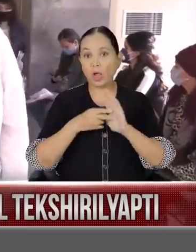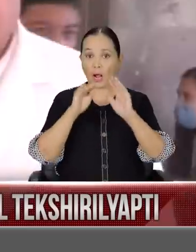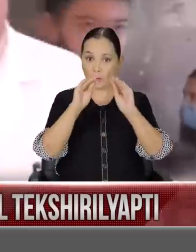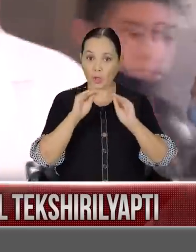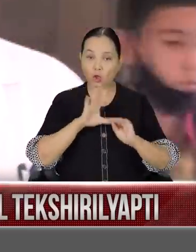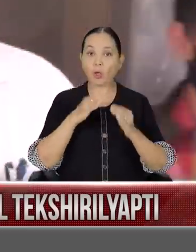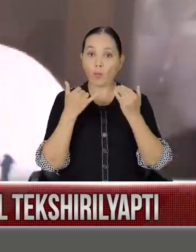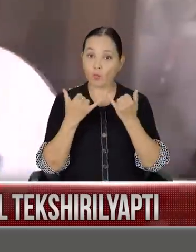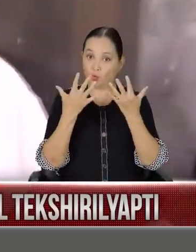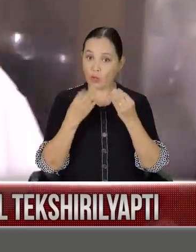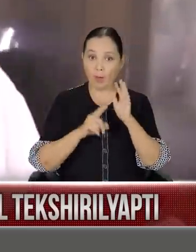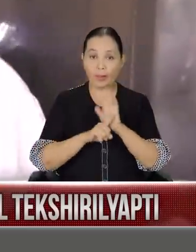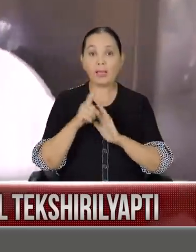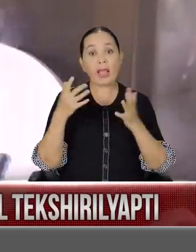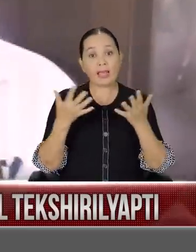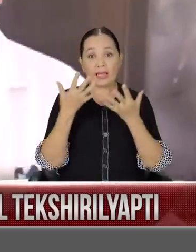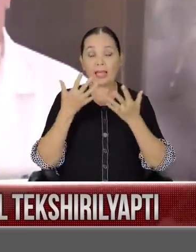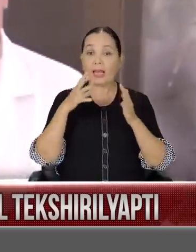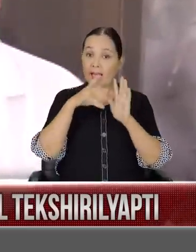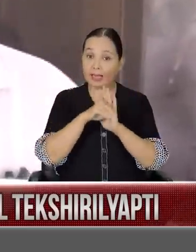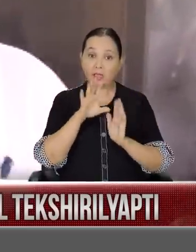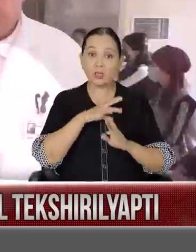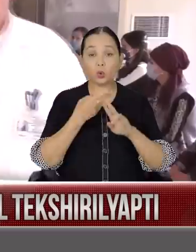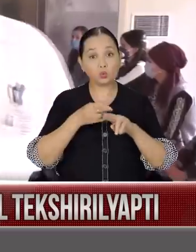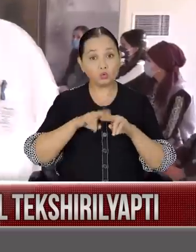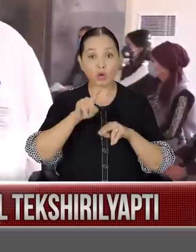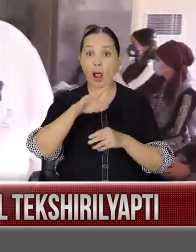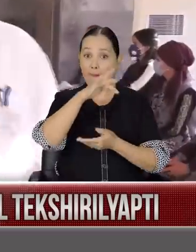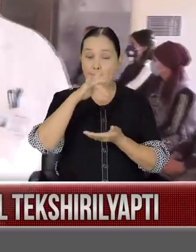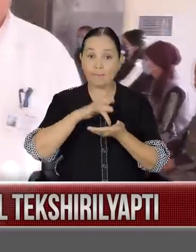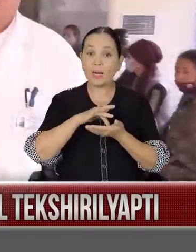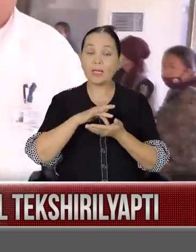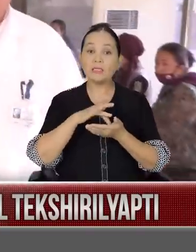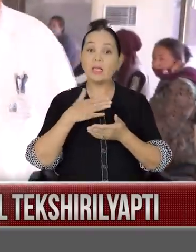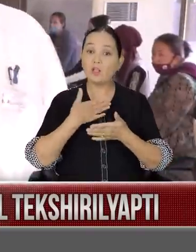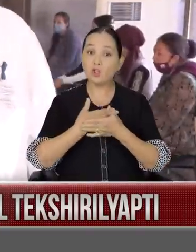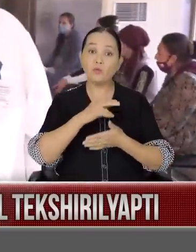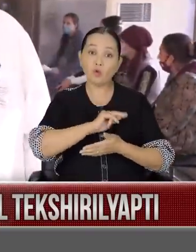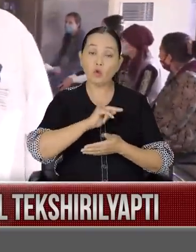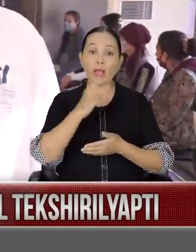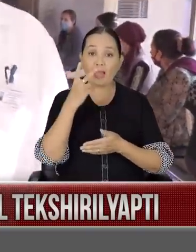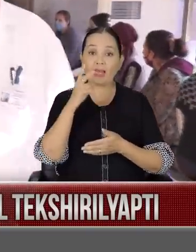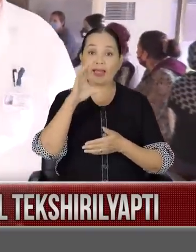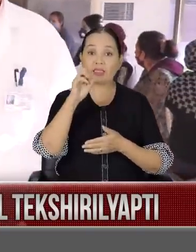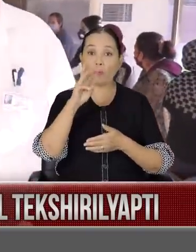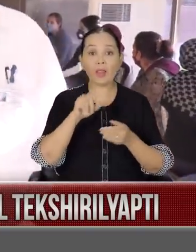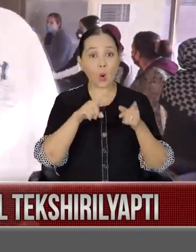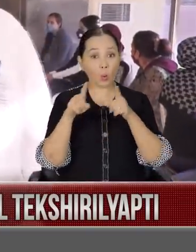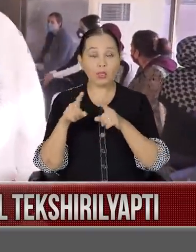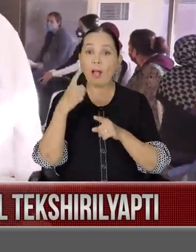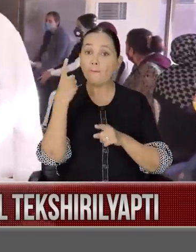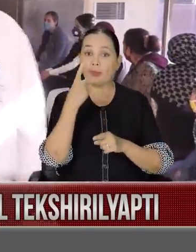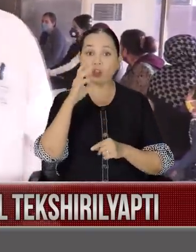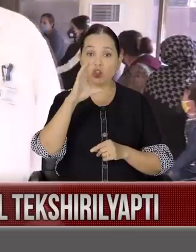oldik. Bugundan boshlab bir yengillik kiritildik. U ham bo'lsa shu markazdagi poliklinika ish faoliyatini 2 smenalikka o'tkazish.